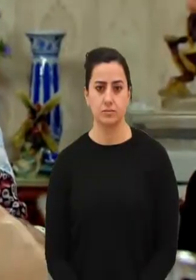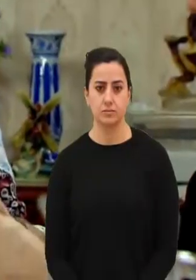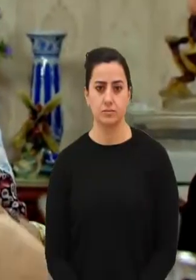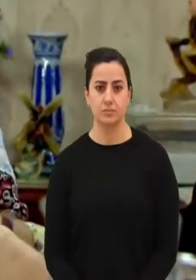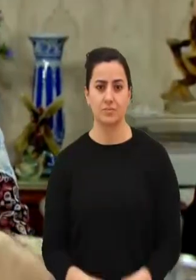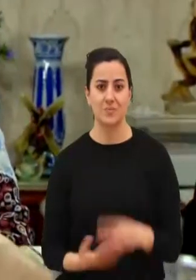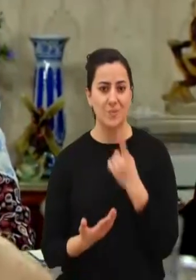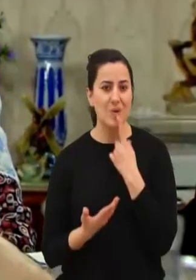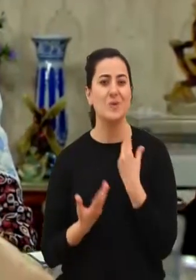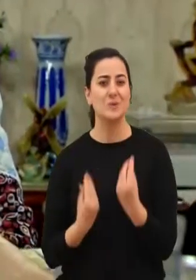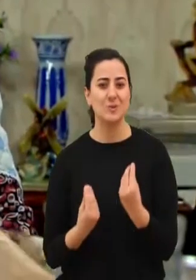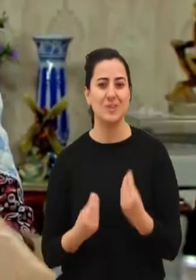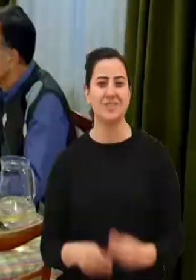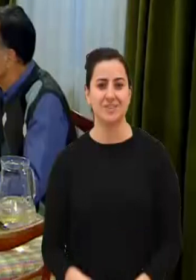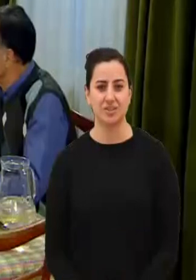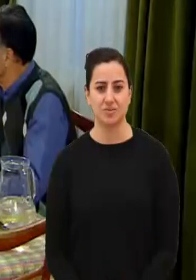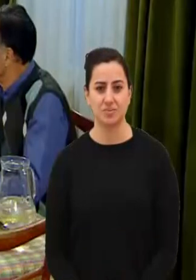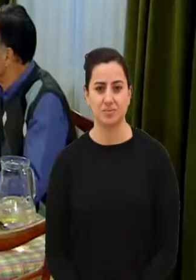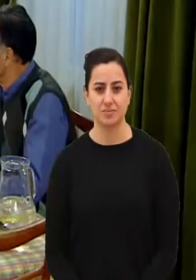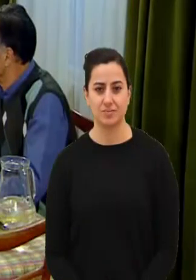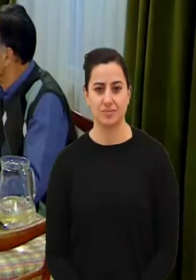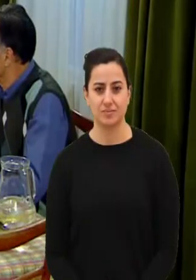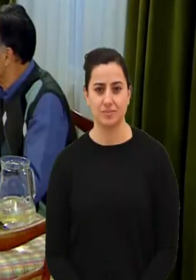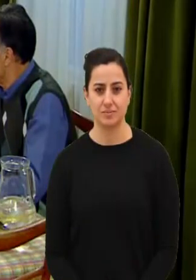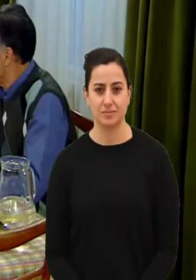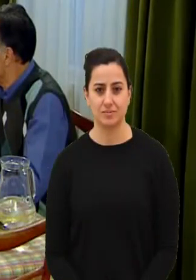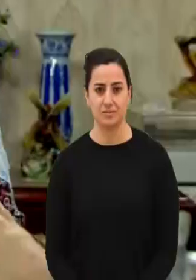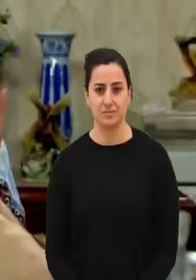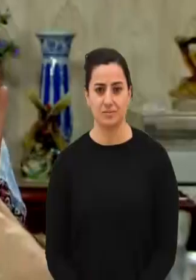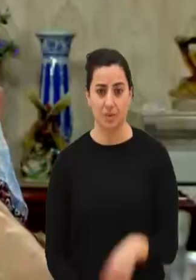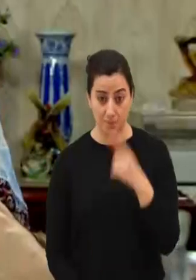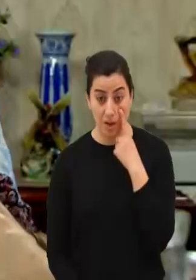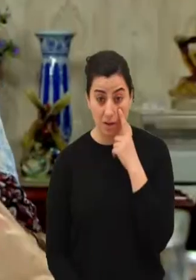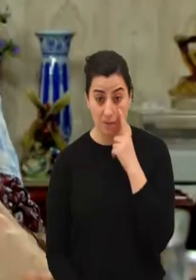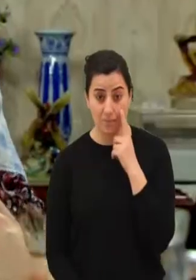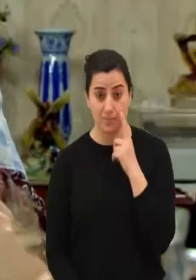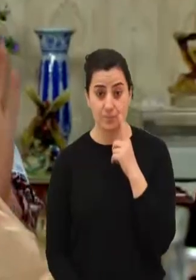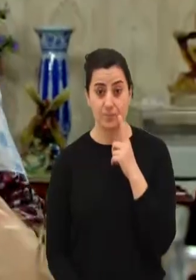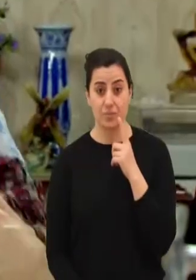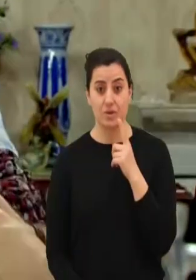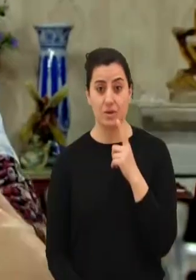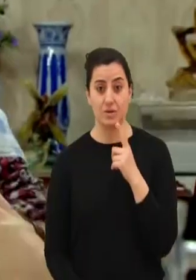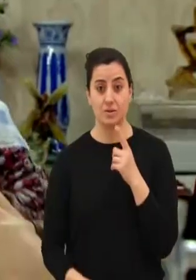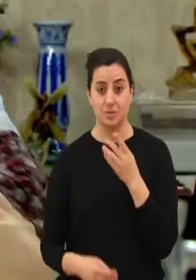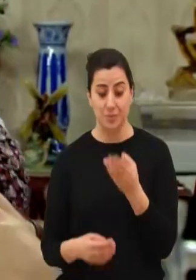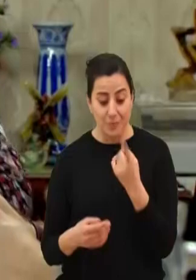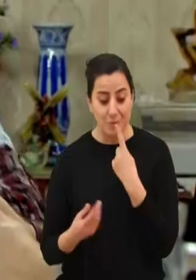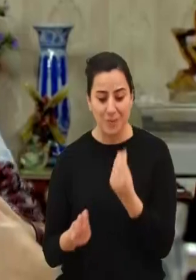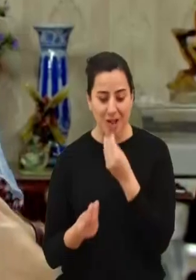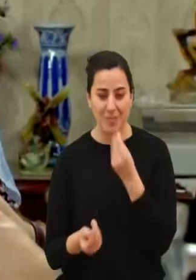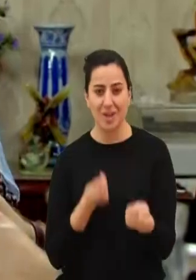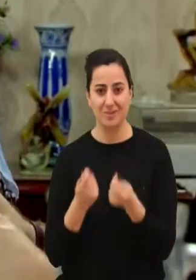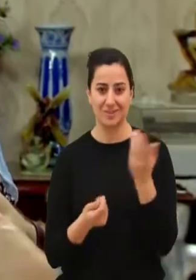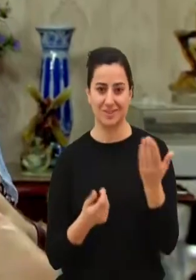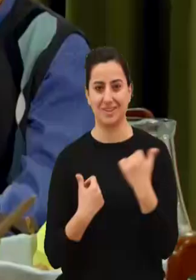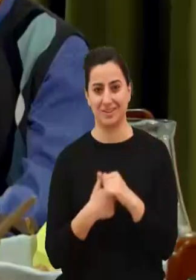Oh, çok lezzetli olmuş. Tas kebabı. Fo vallahi. Bak, karıcı deyce ne yapmış bak